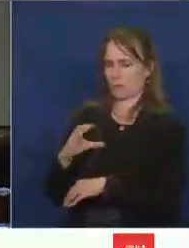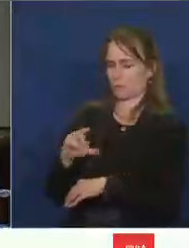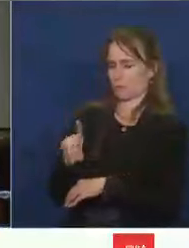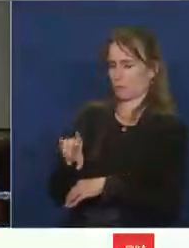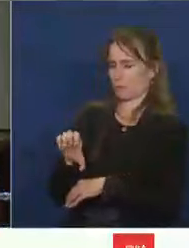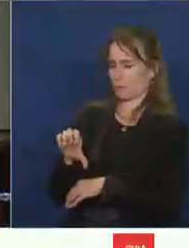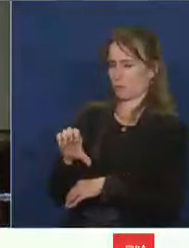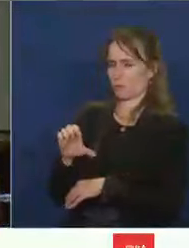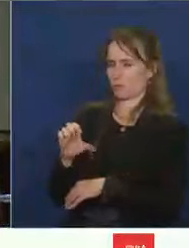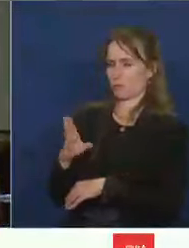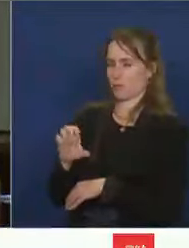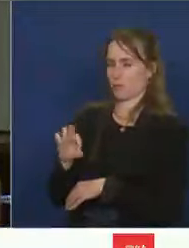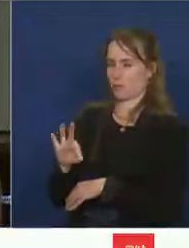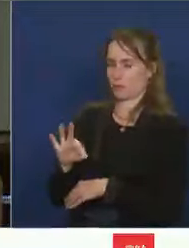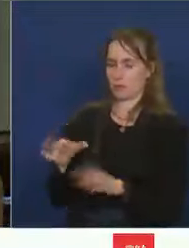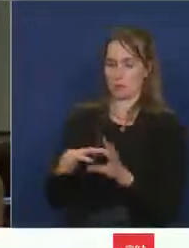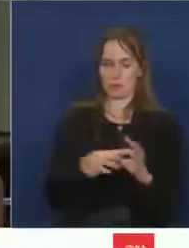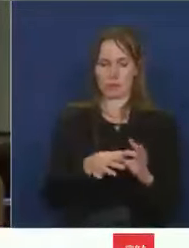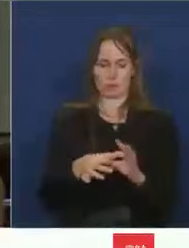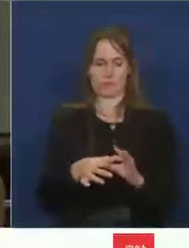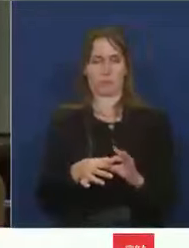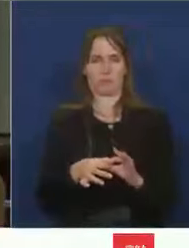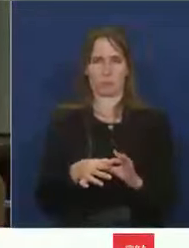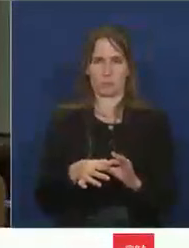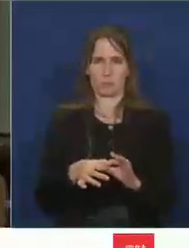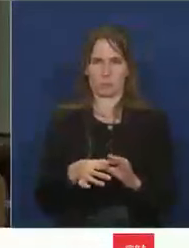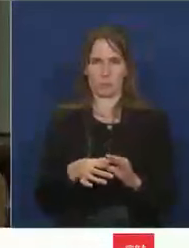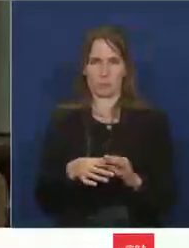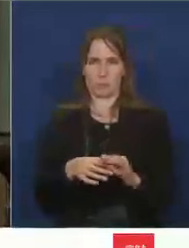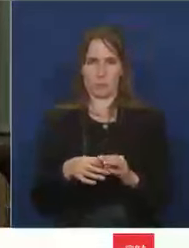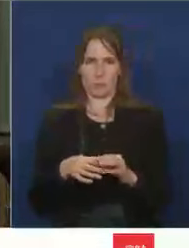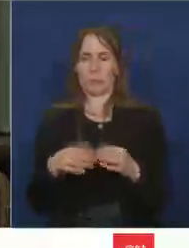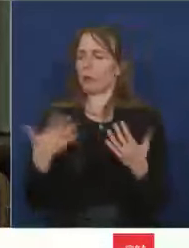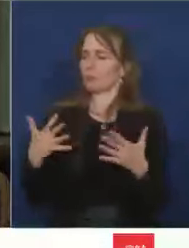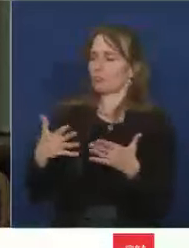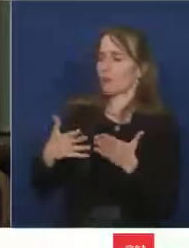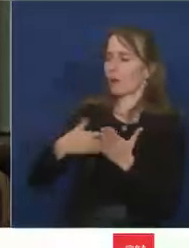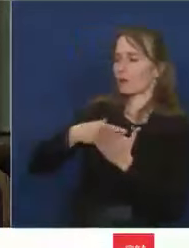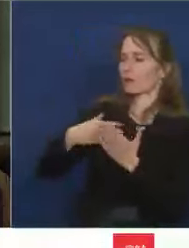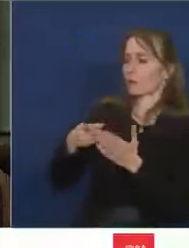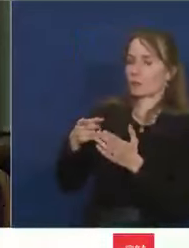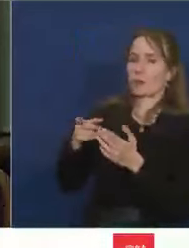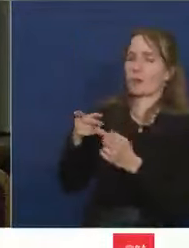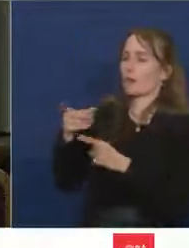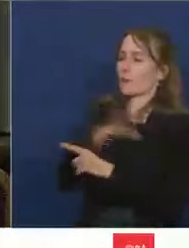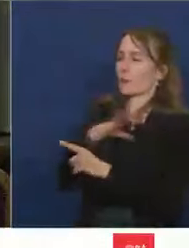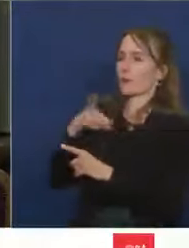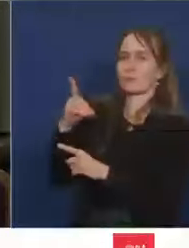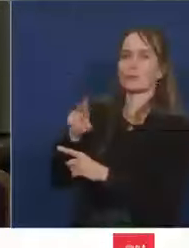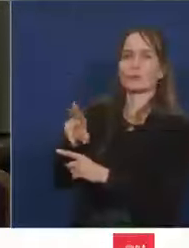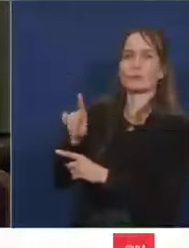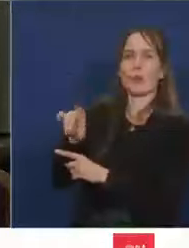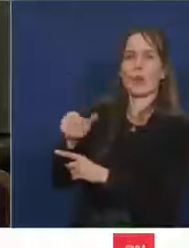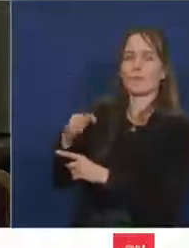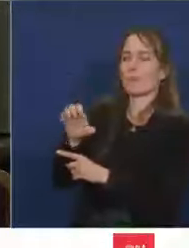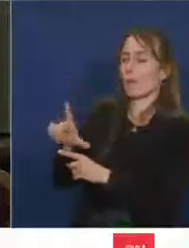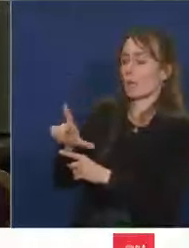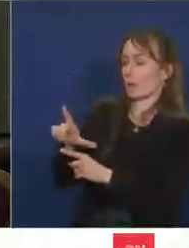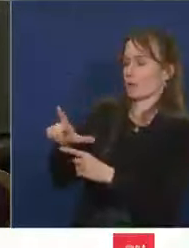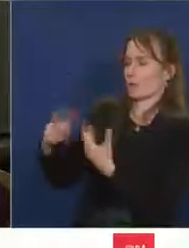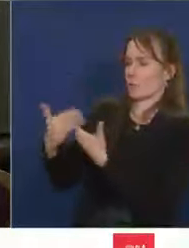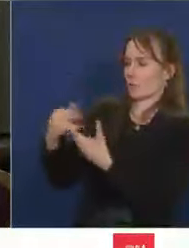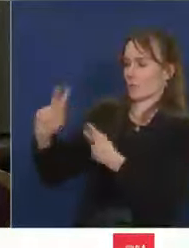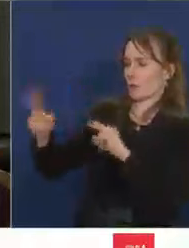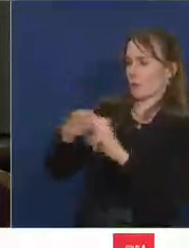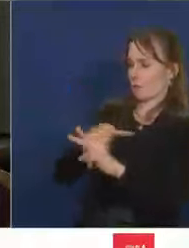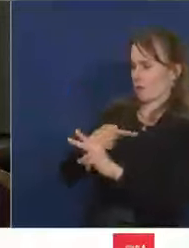de vous répondre. Je vous ai répondu par écrit, Madame Duhamel, à la suite de la lettre que vous m'avez envoyée sur la place Richebé, en me faisant